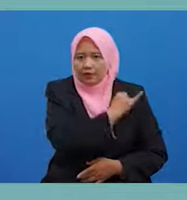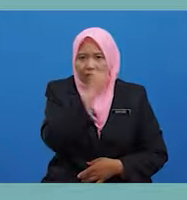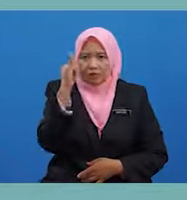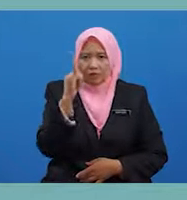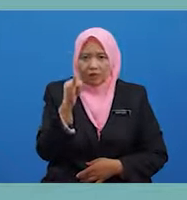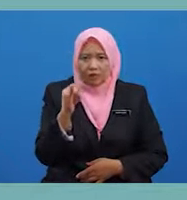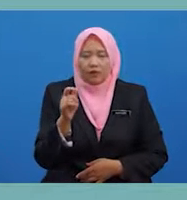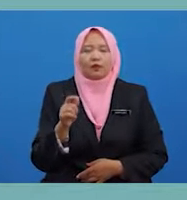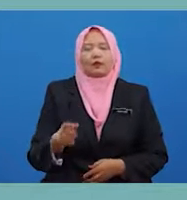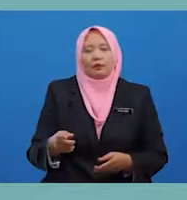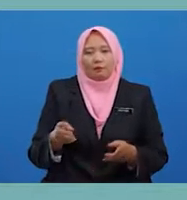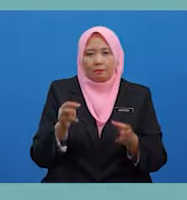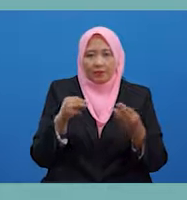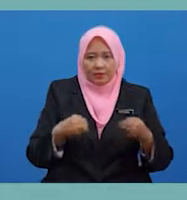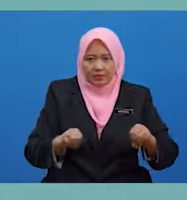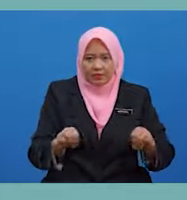sedikit atau paling rendah.